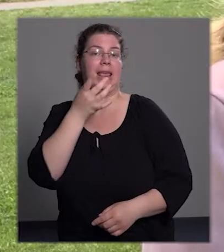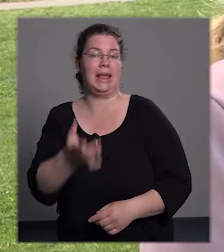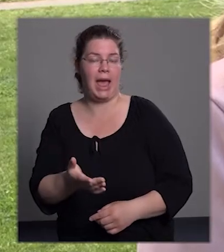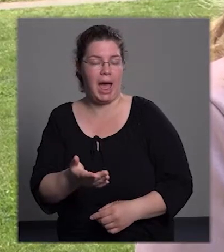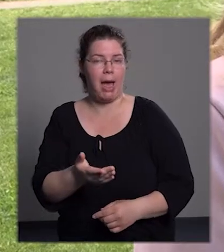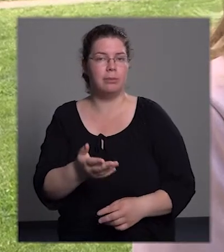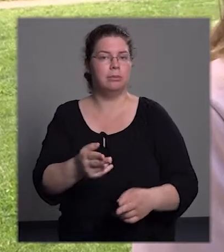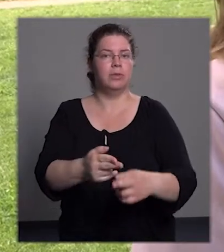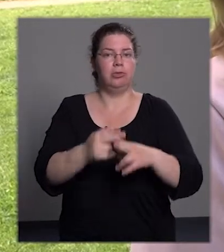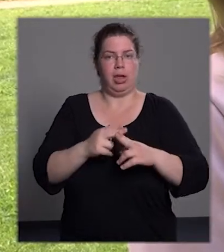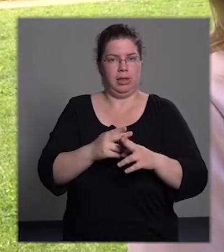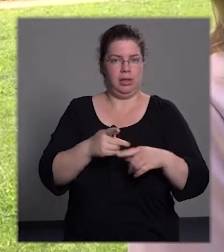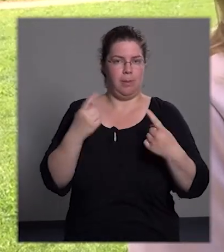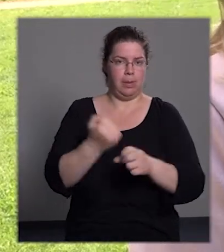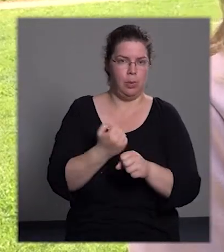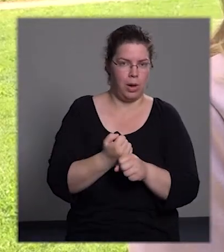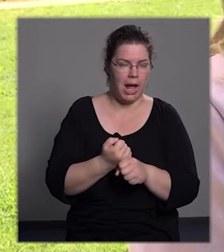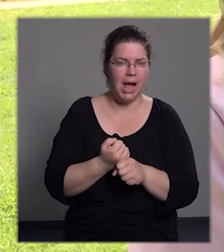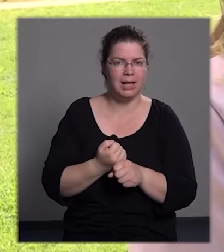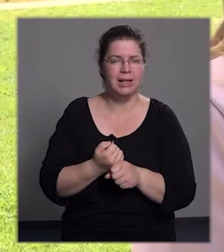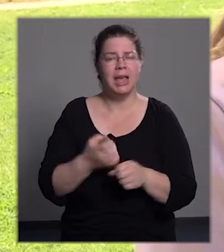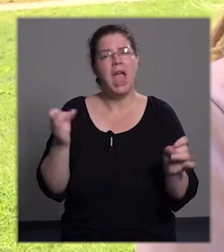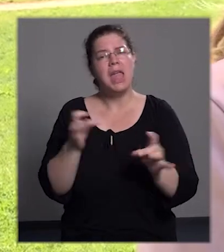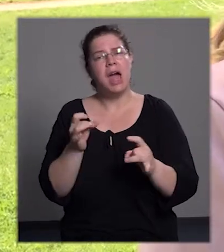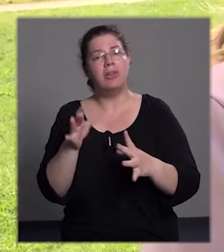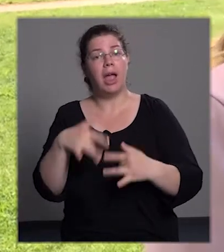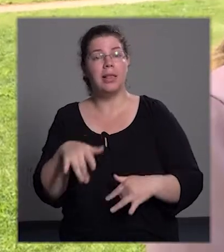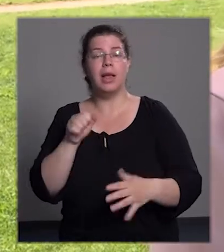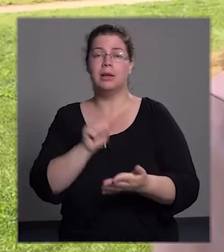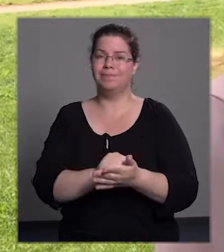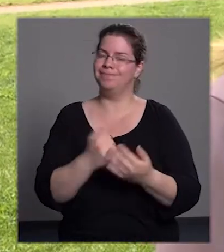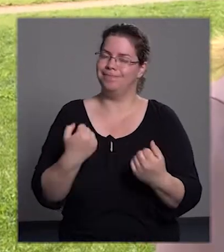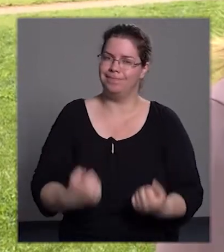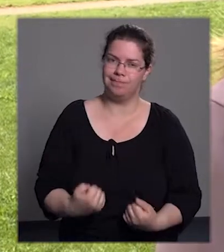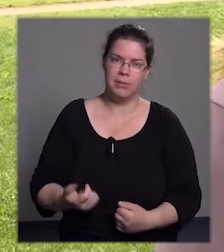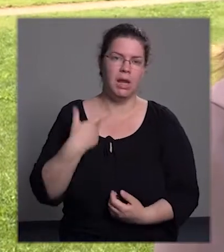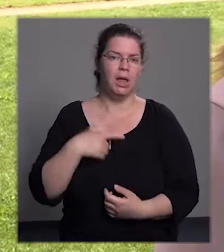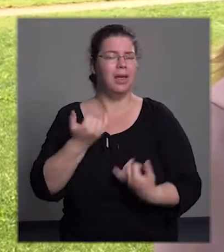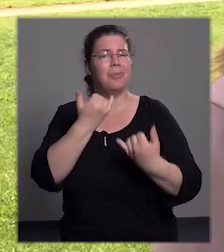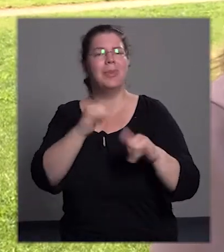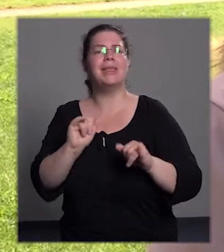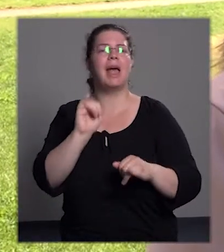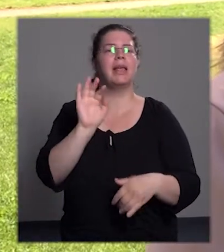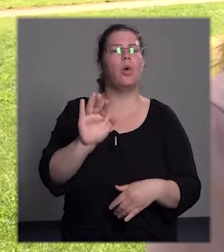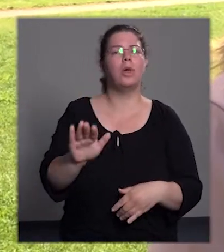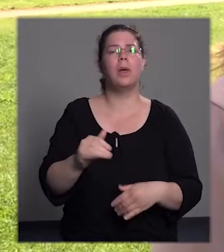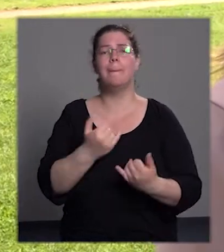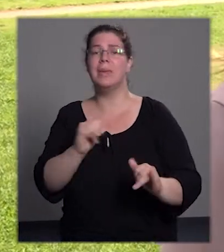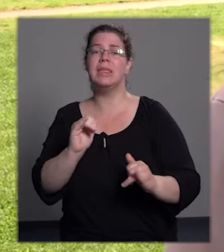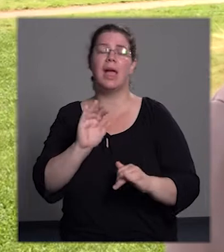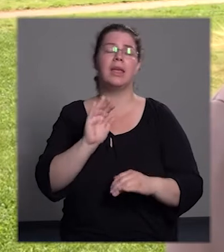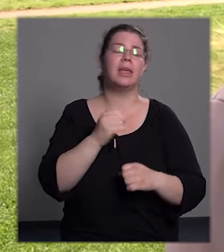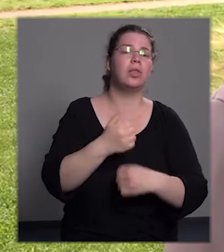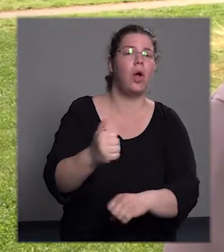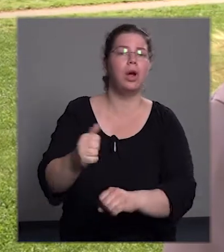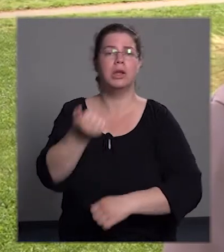egyre inkább segíti a munkánkat. A járványhelyzet alatt nagyon nehéz volt, mindenki otthon, mindenki takarít, mindenki